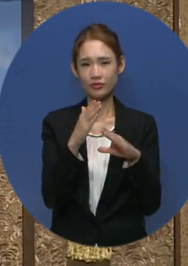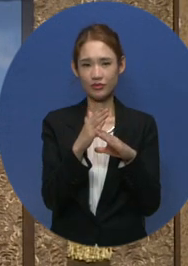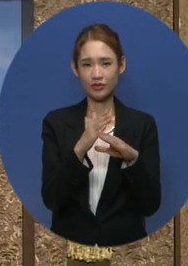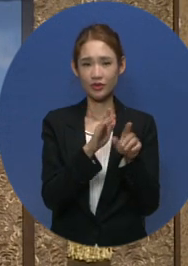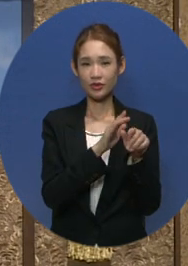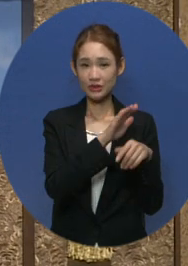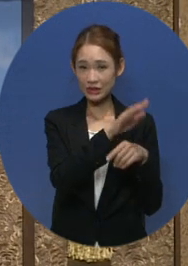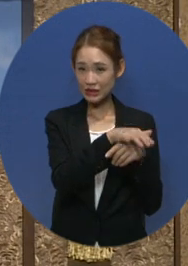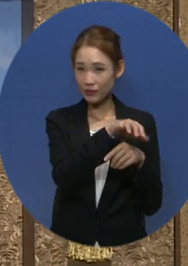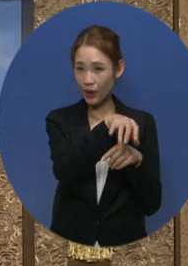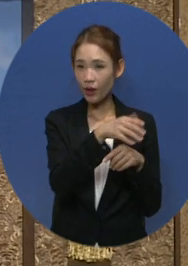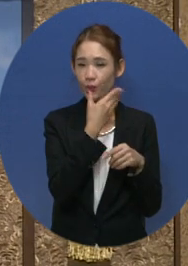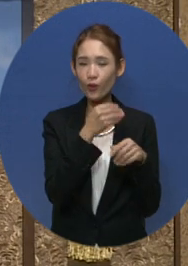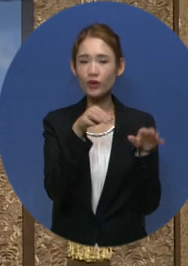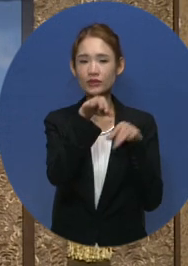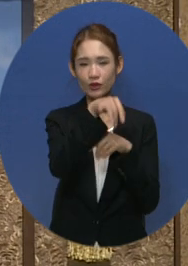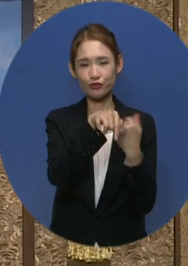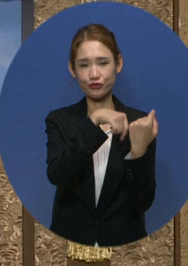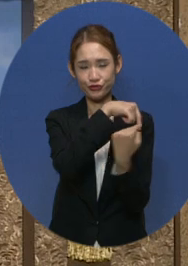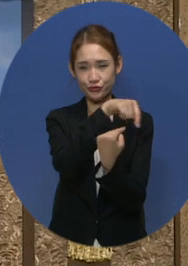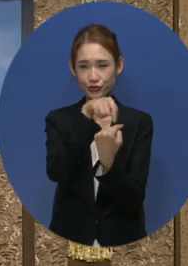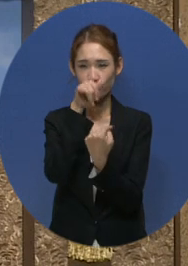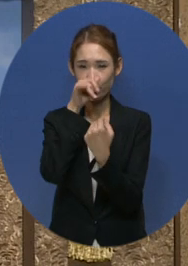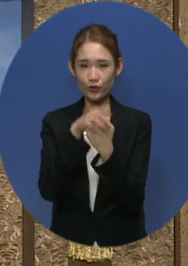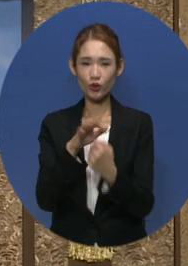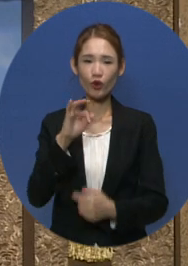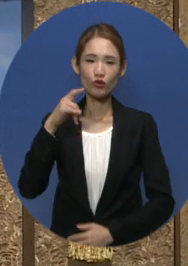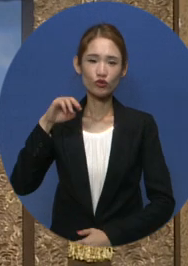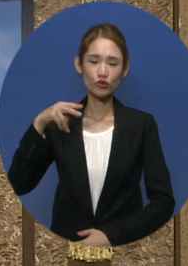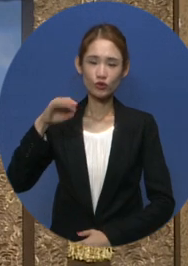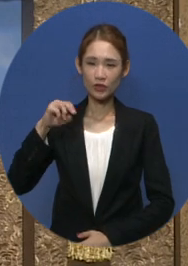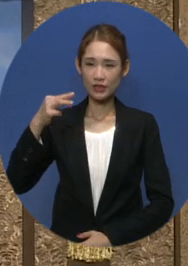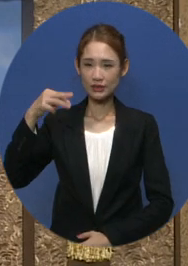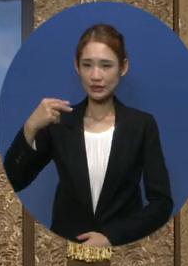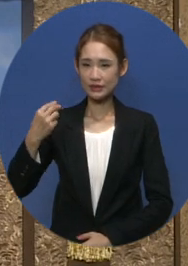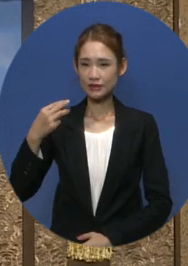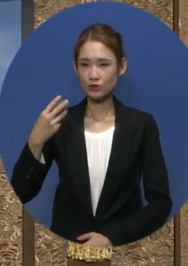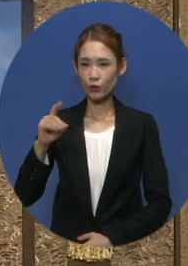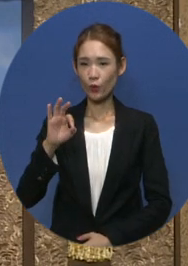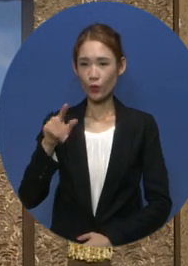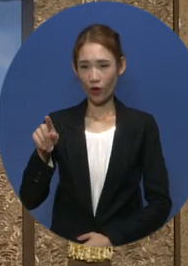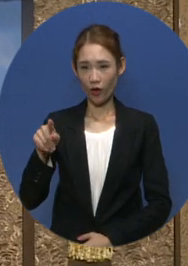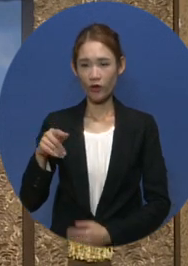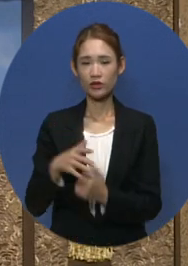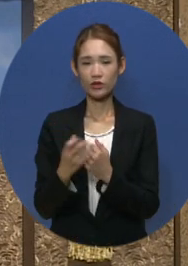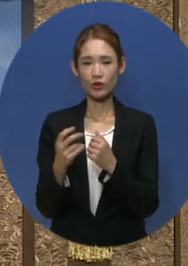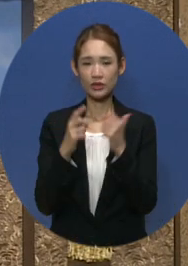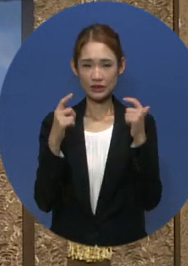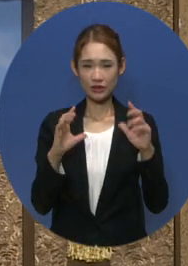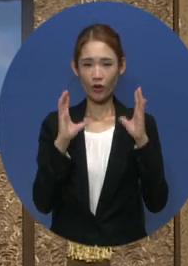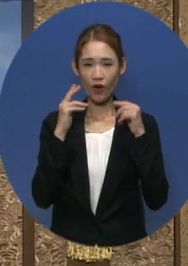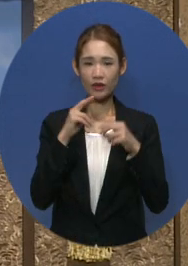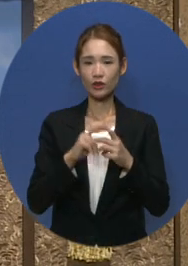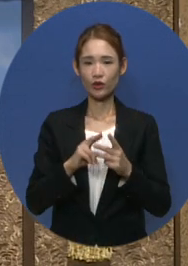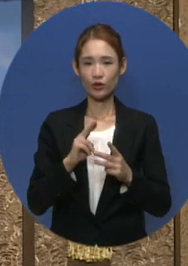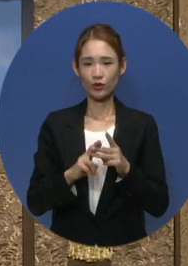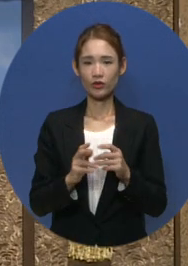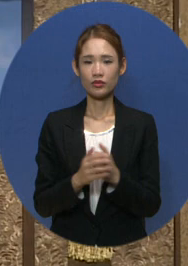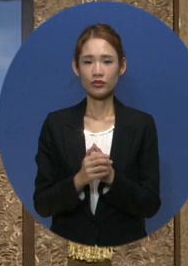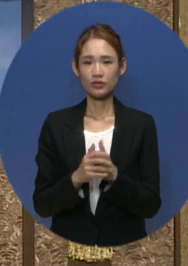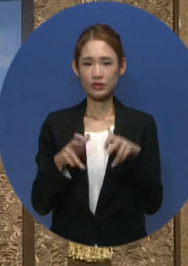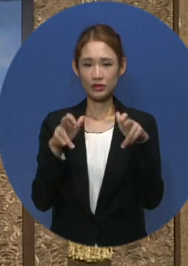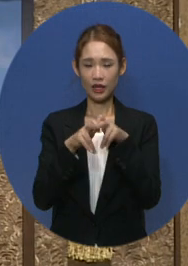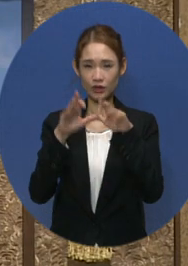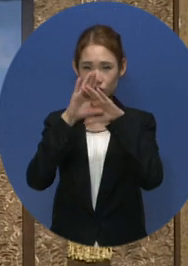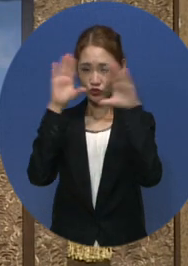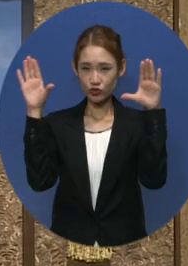지방에서도 지금 저희가 뭐 복지관도 운영하고 있고 예. 또 구딜스토어도 운영하고 있고 뭐 지역아동센터도 하고 있고 네. 또 뭐